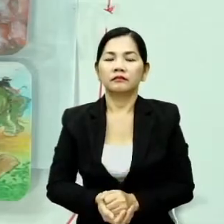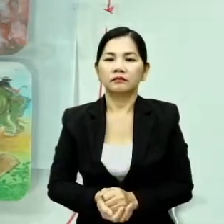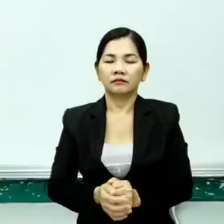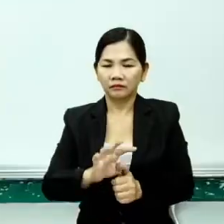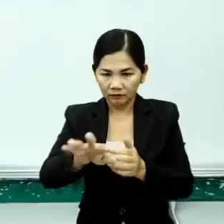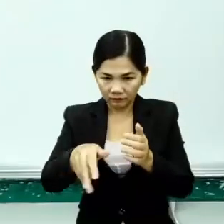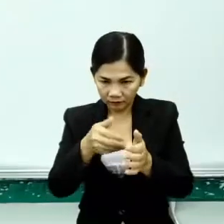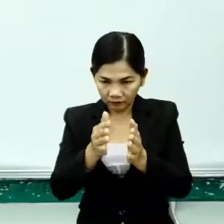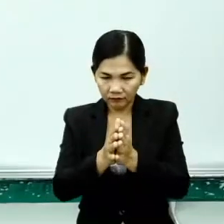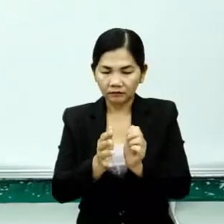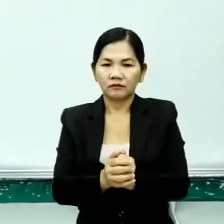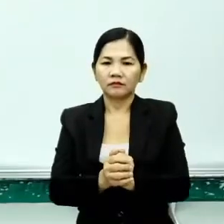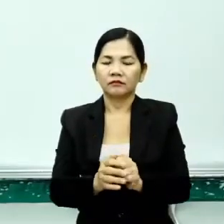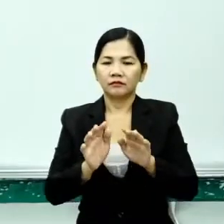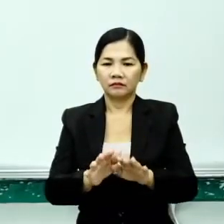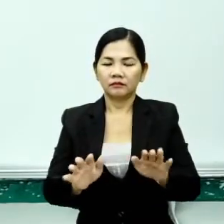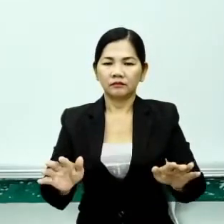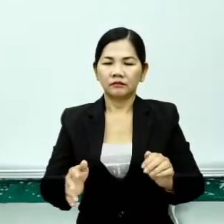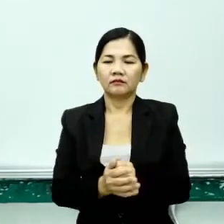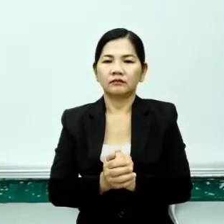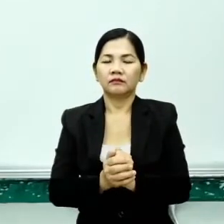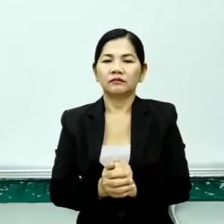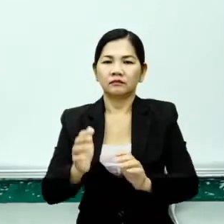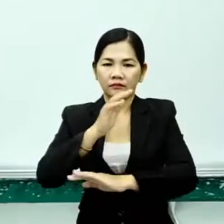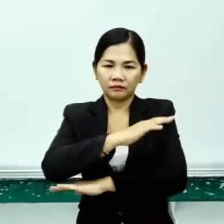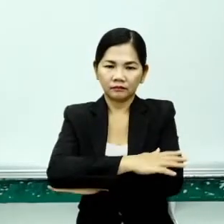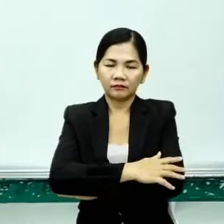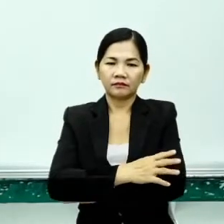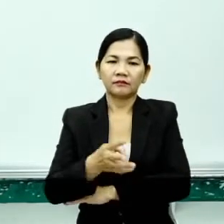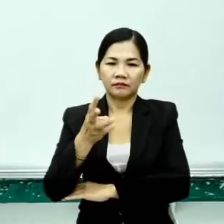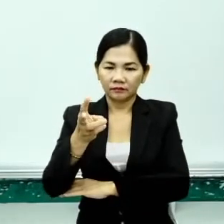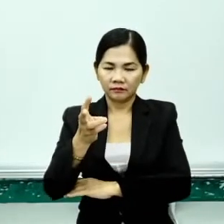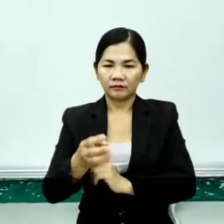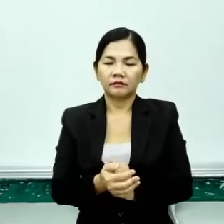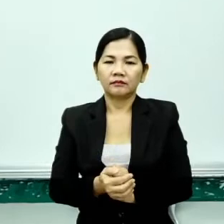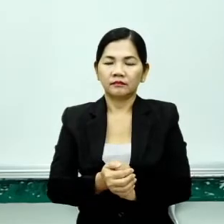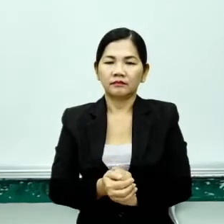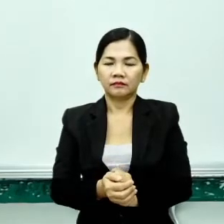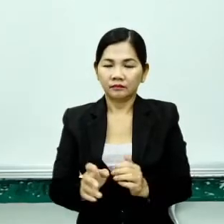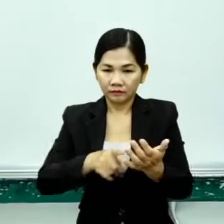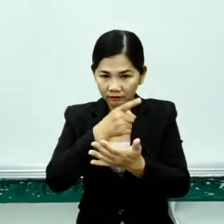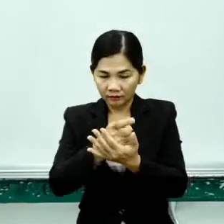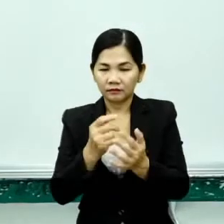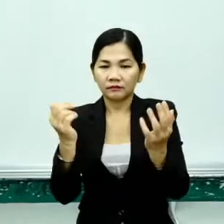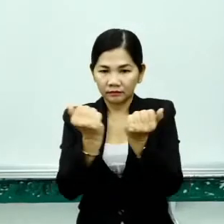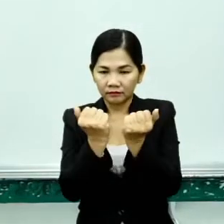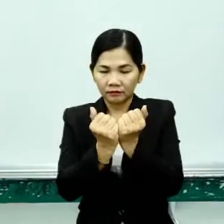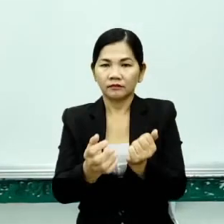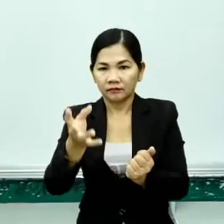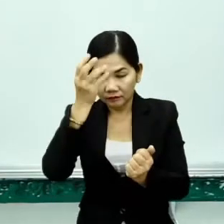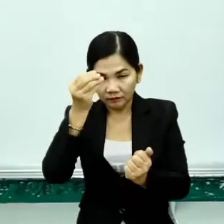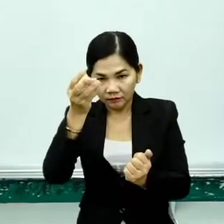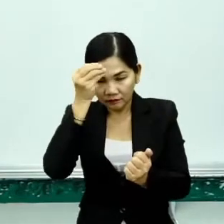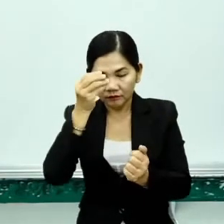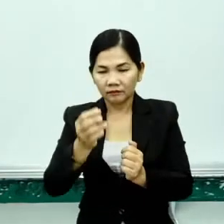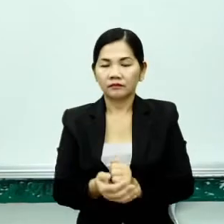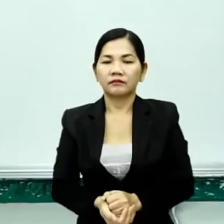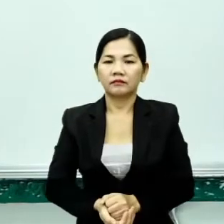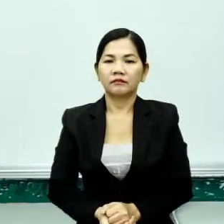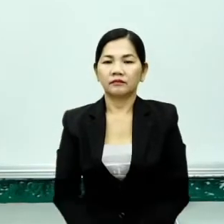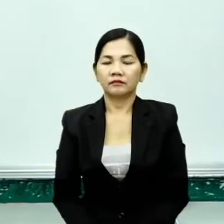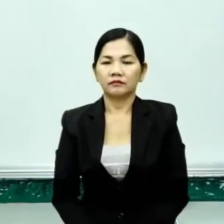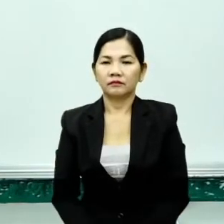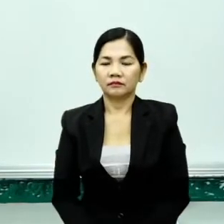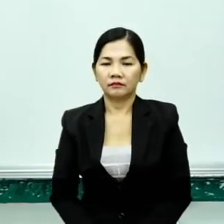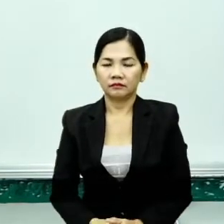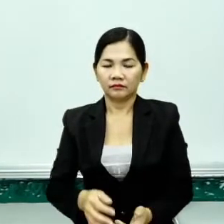con tràn chẳng con tặng ác nghĩa cha dương cha sầm rạ bàn tịch sân nè con cha đam bay cho rúm cha lên là bài sắc giá chỉ mùi nắng cha nè kêu